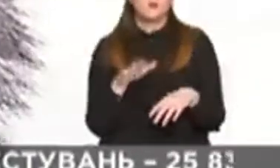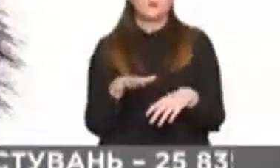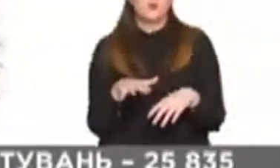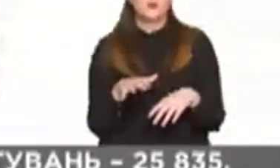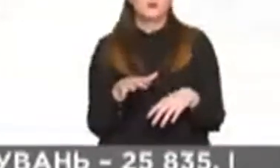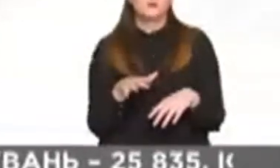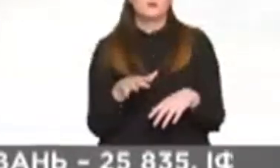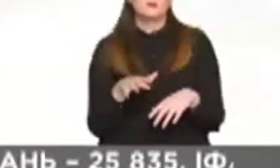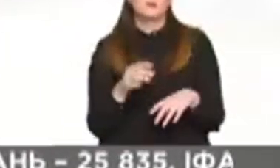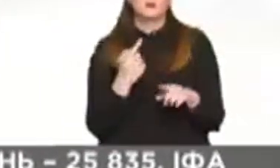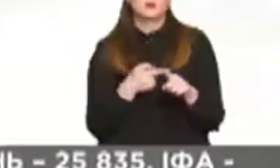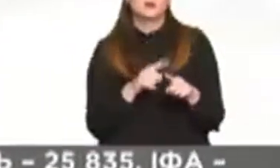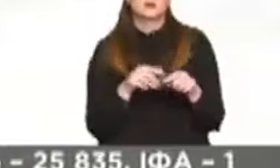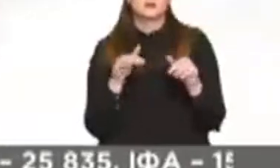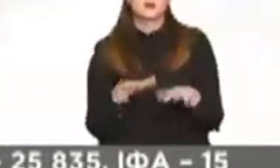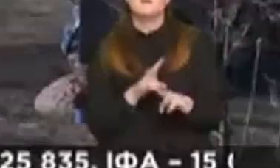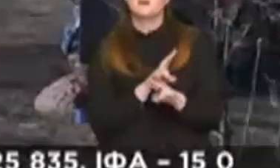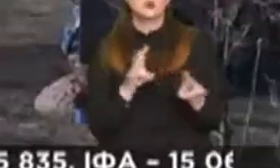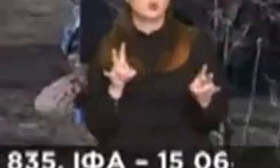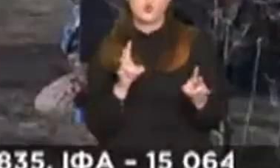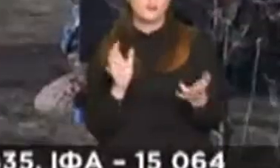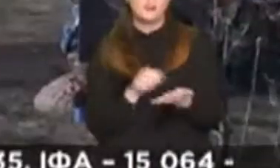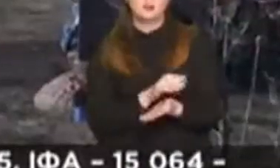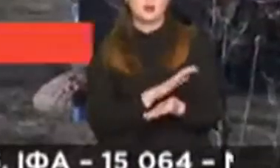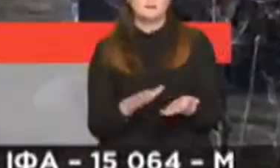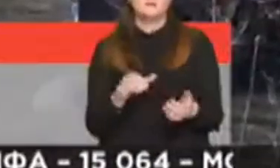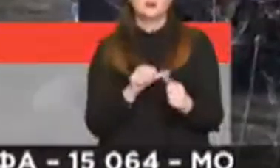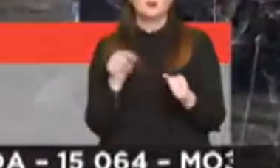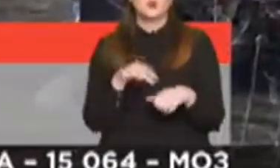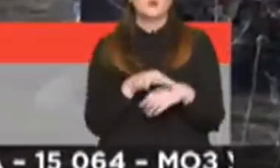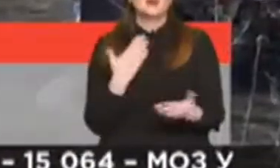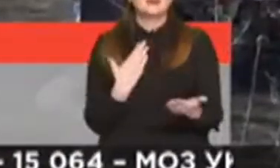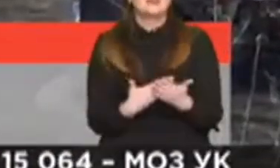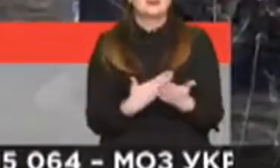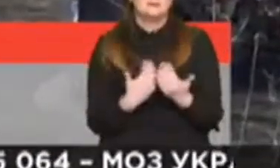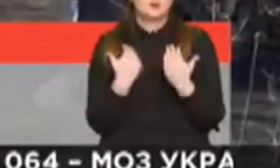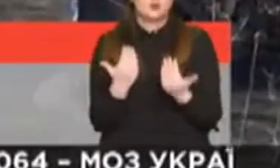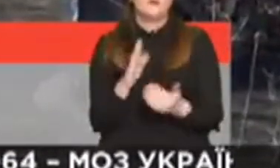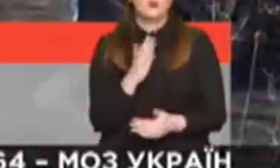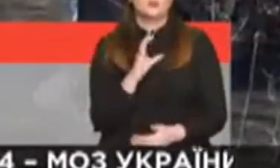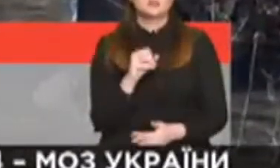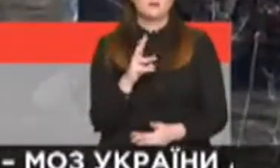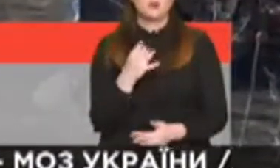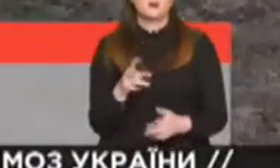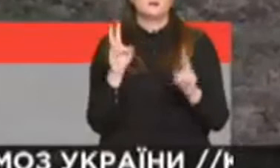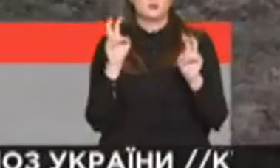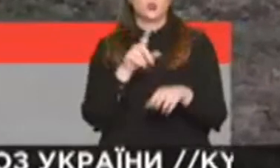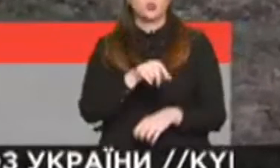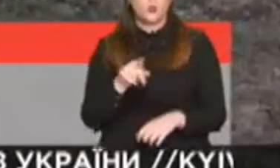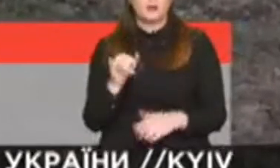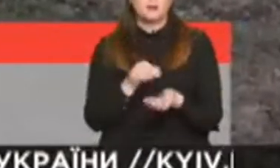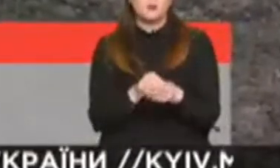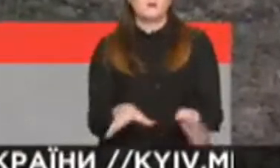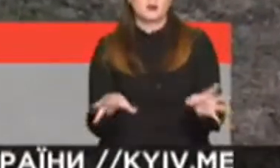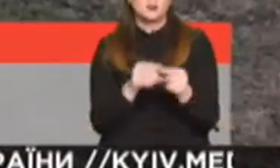це я дізналася, що цією справою навіть ніхто не займався. Саме тому тіло, яке нібито належало Володимиру Самоленку, присвоїли номер і